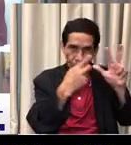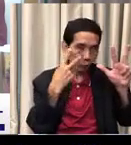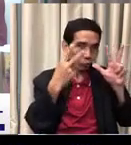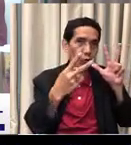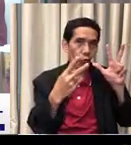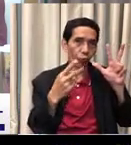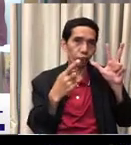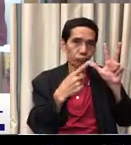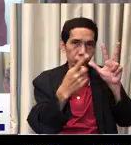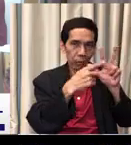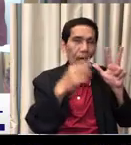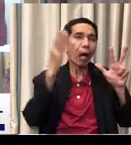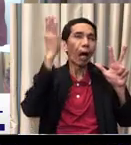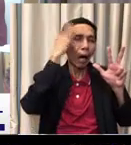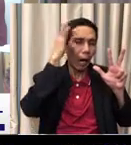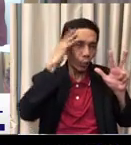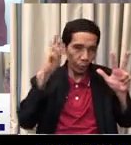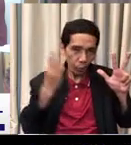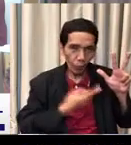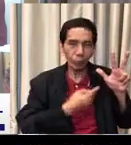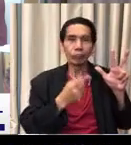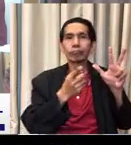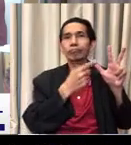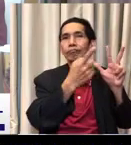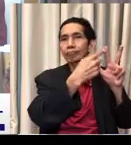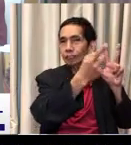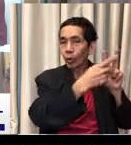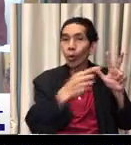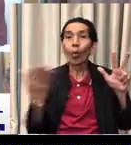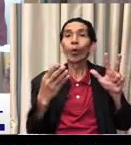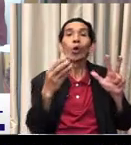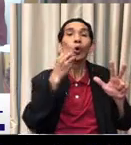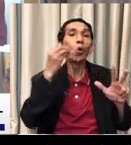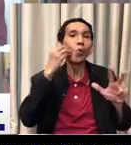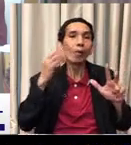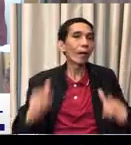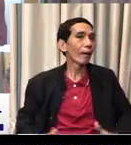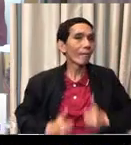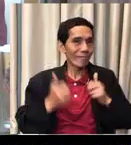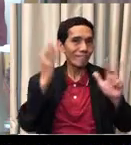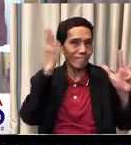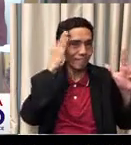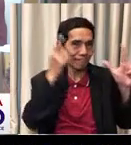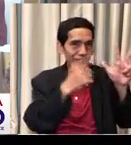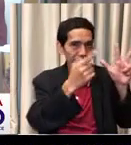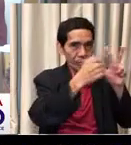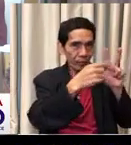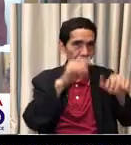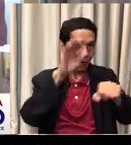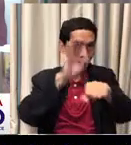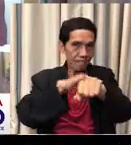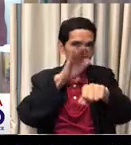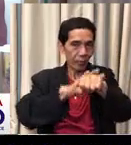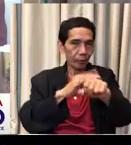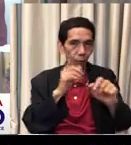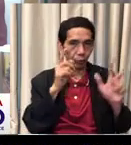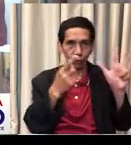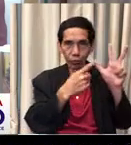ha? Alam namin kung saan kayo nakatira. Ayan, ha. Nagpaalala na ako sa